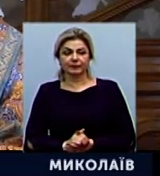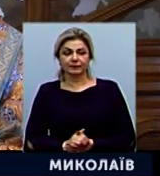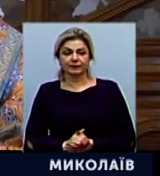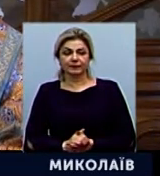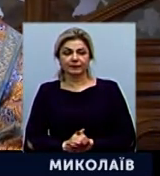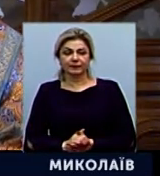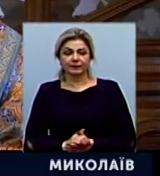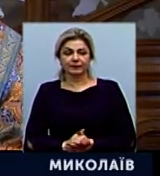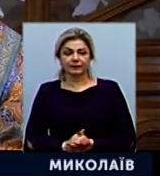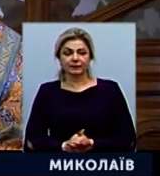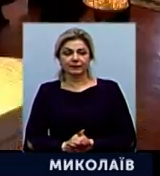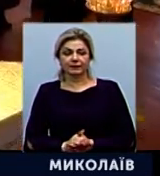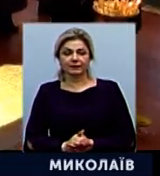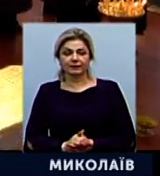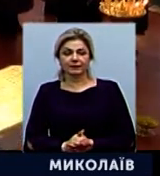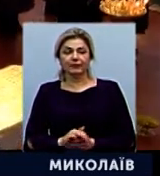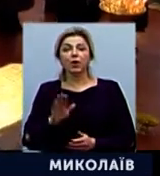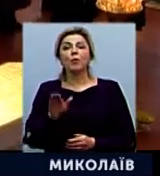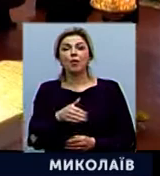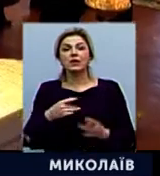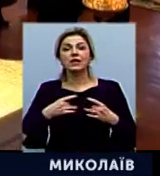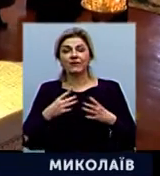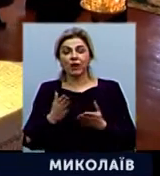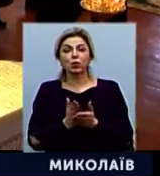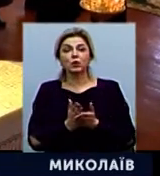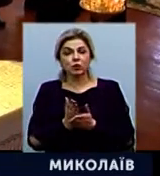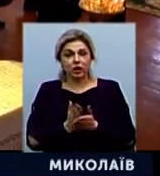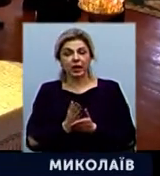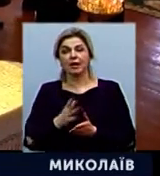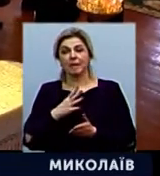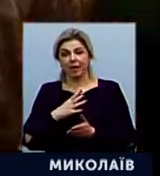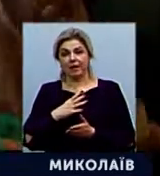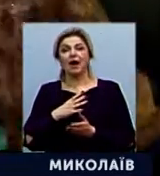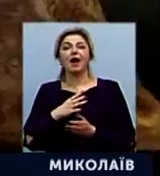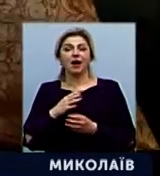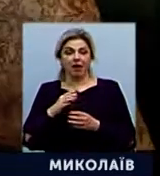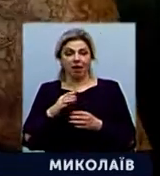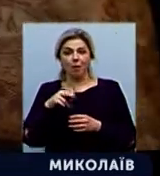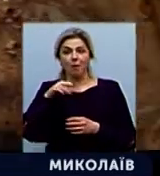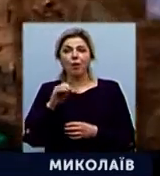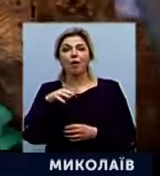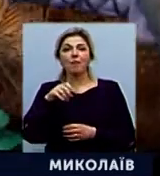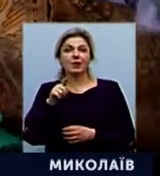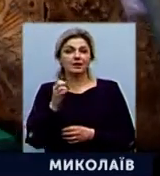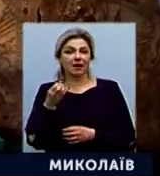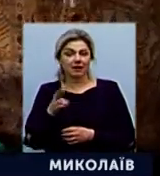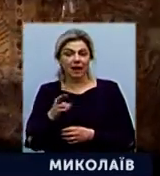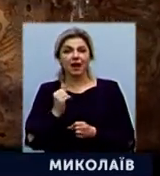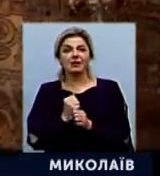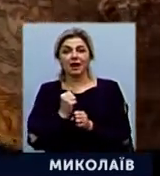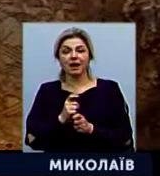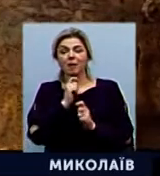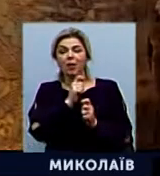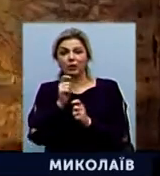15-та за рахунком. Після святкового богослужіння відбулось помазання. Священнослужителі церкви зробили подарунки